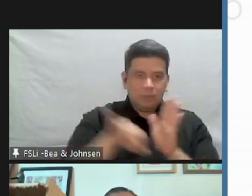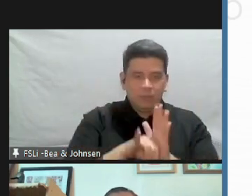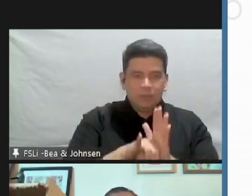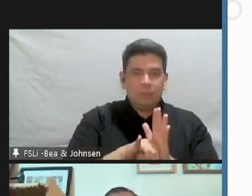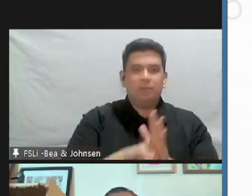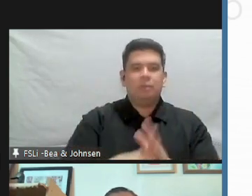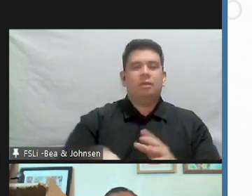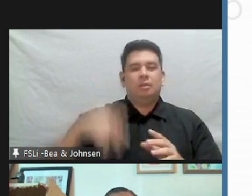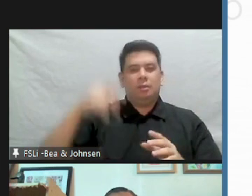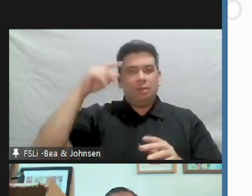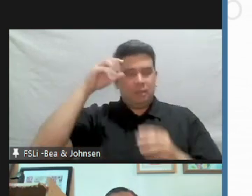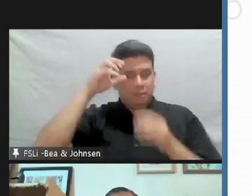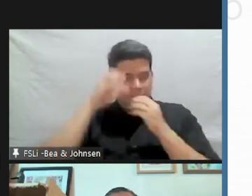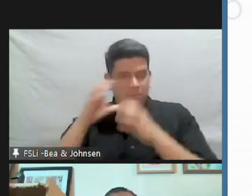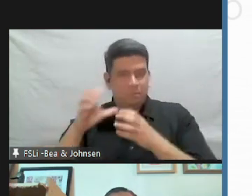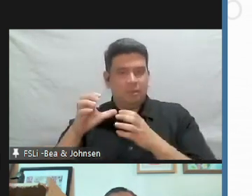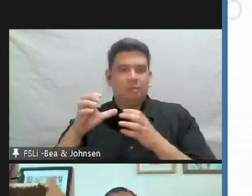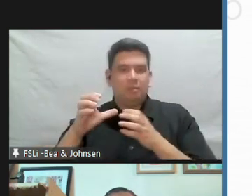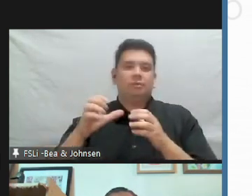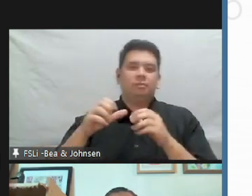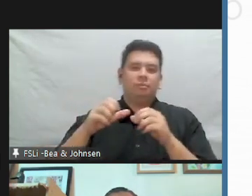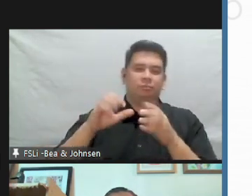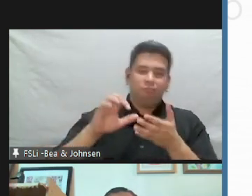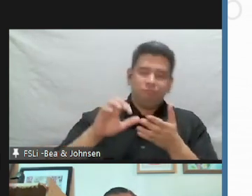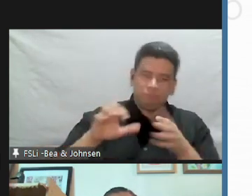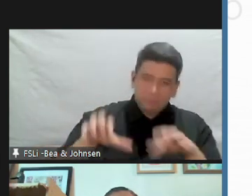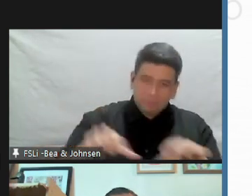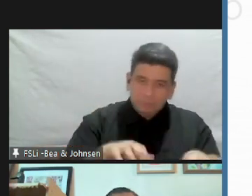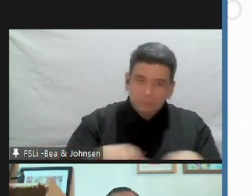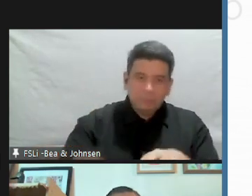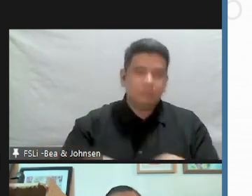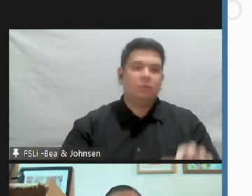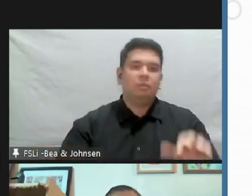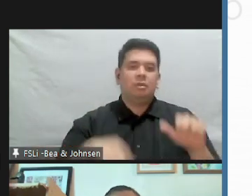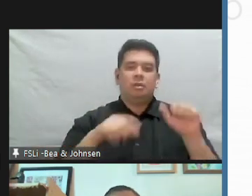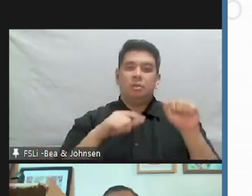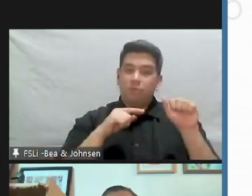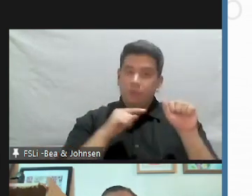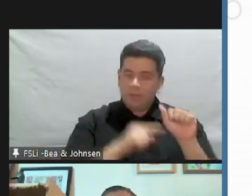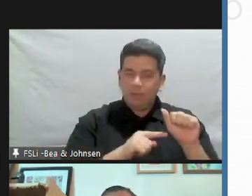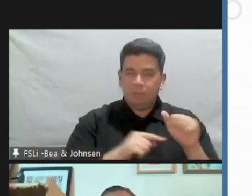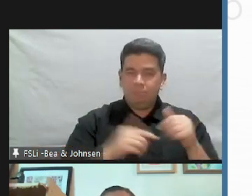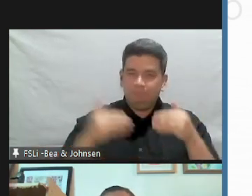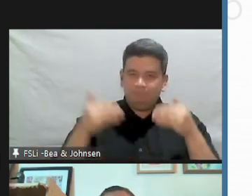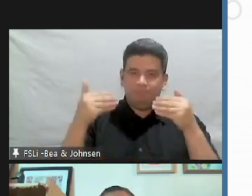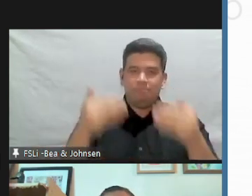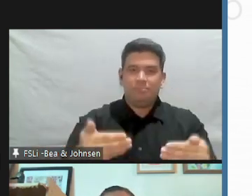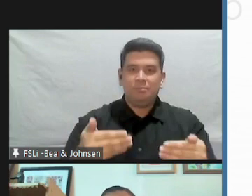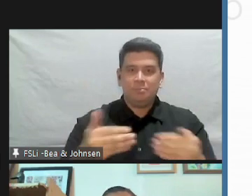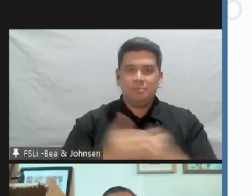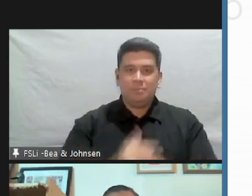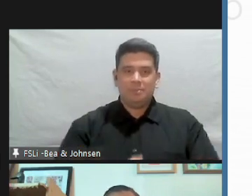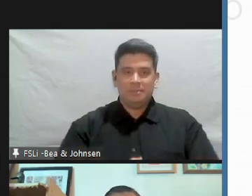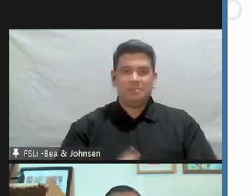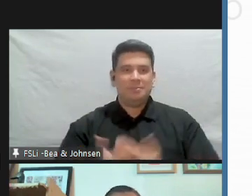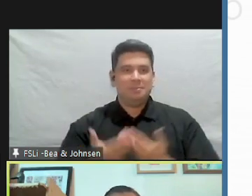higit sa lahat, yung abanteng pagsusulong. Maraming salamat, May. Talagang galing mo sa popular